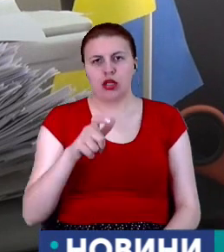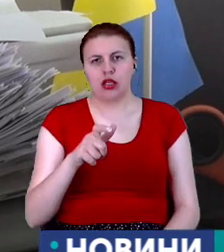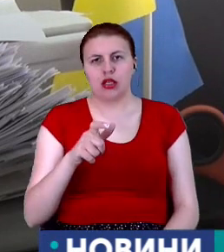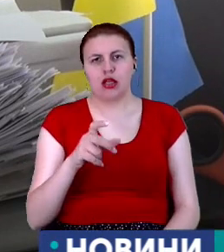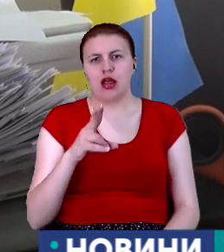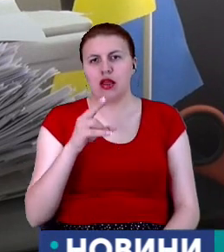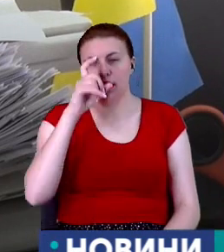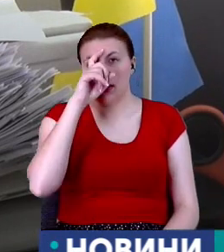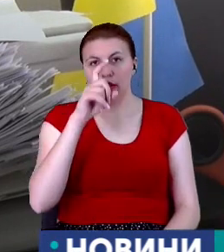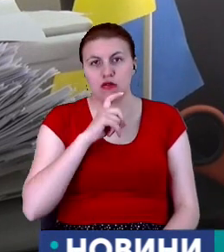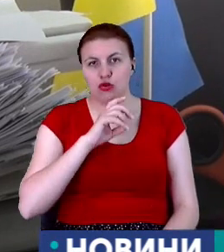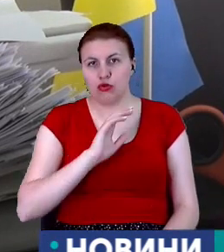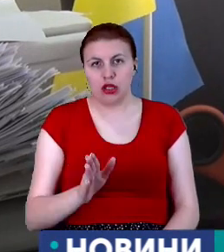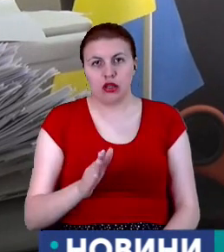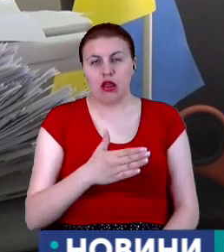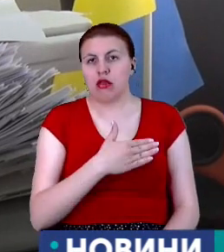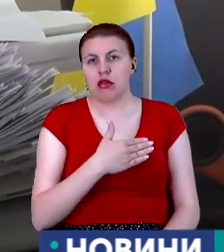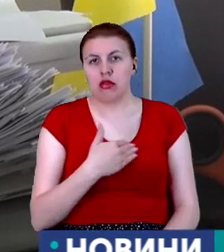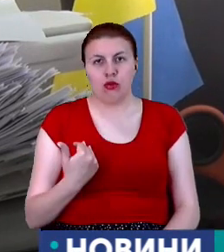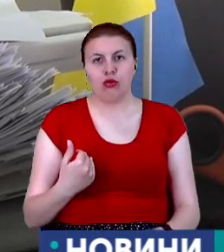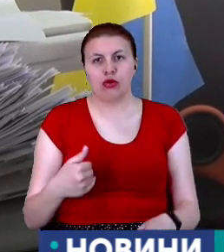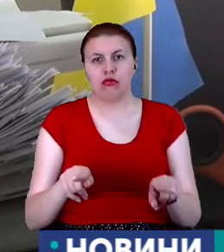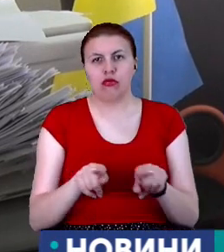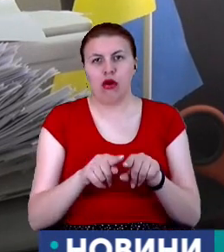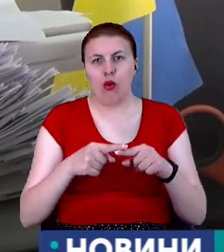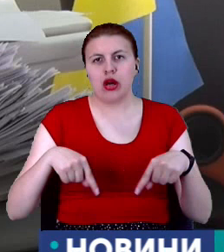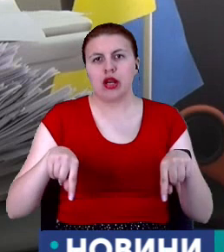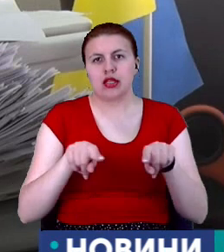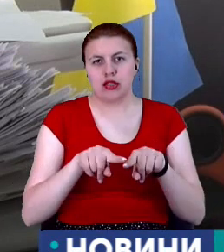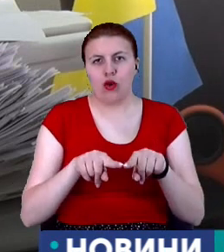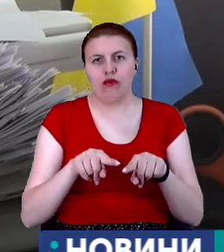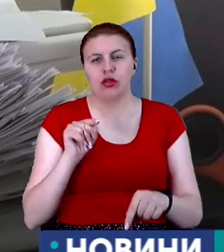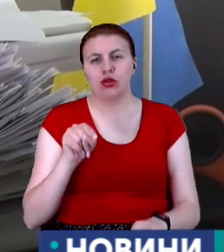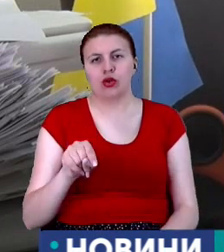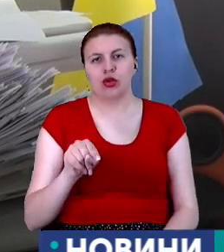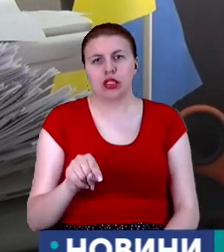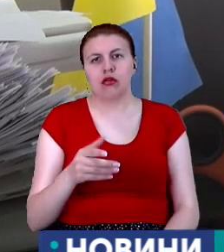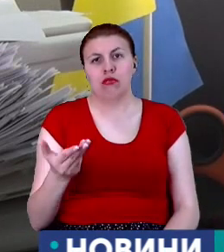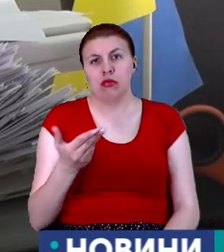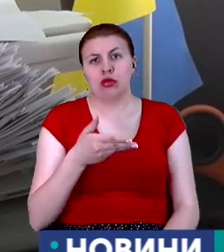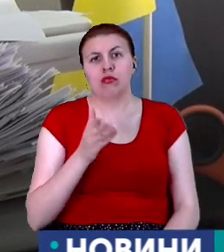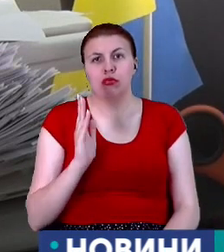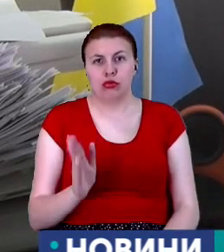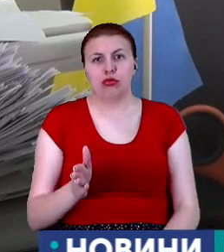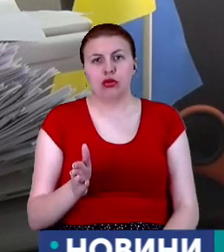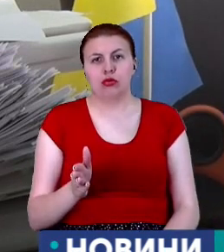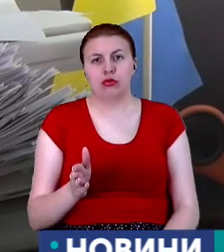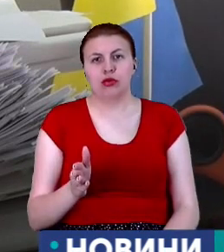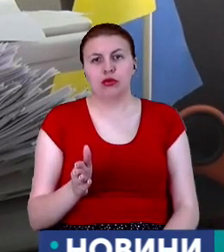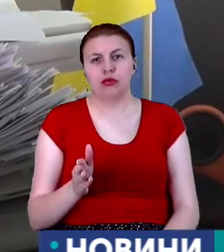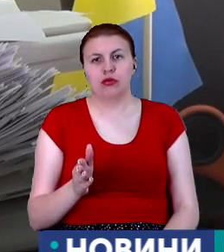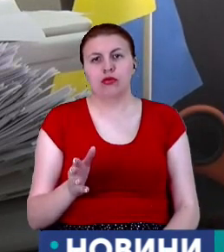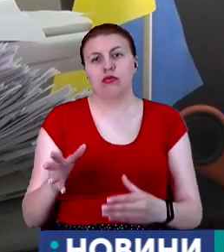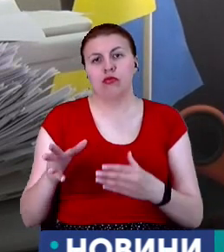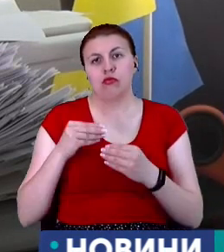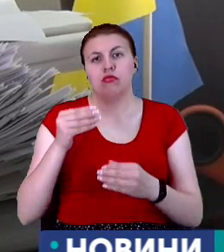зрозуміла і не хоче організовувати, то тоді ми будемо виходити разом з поліцією,